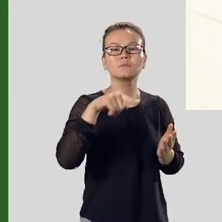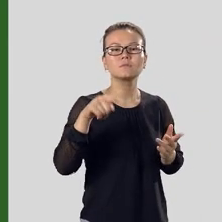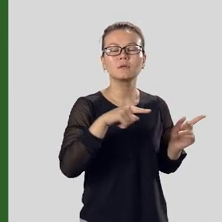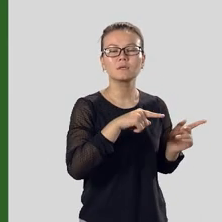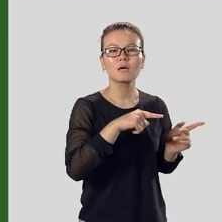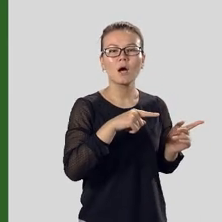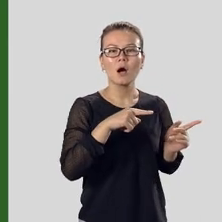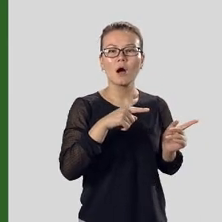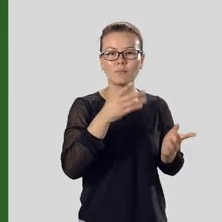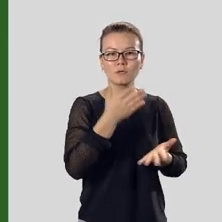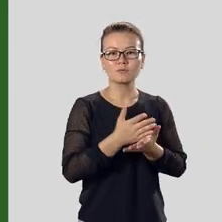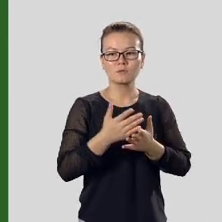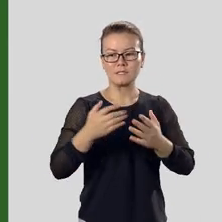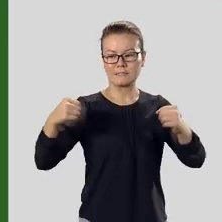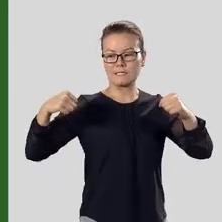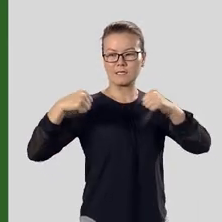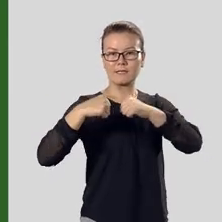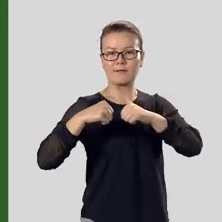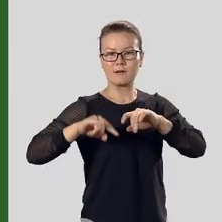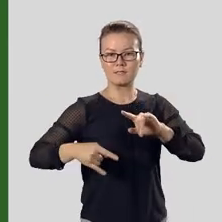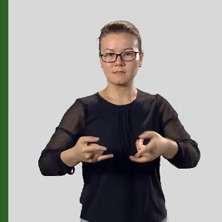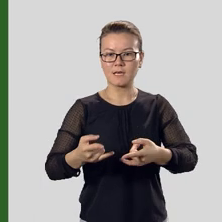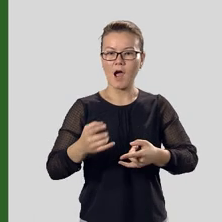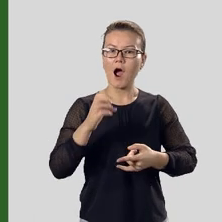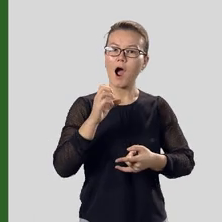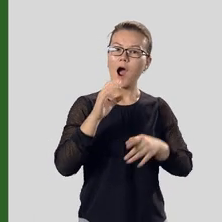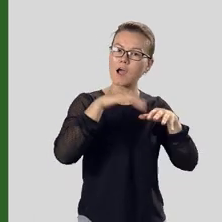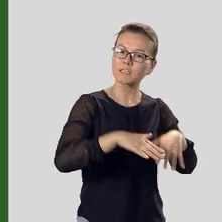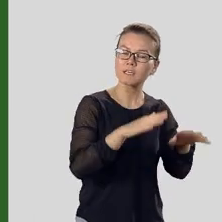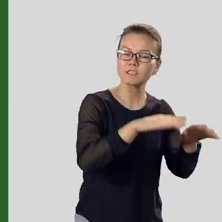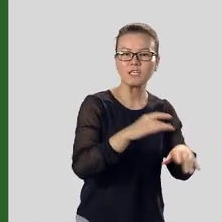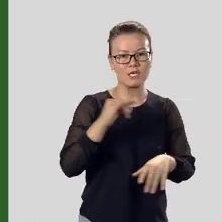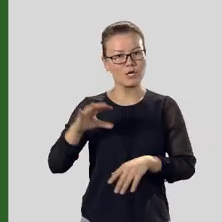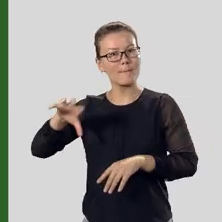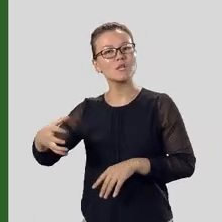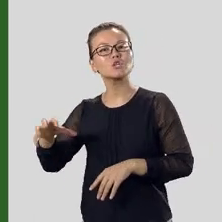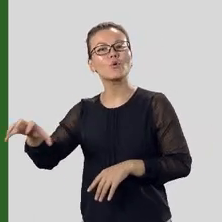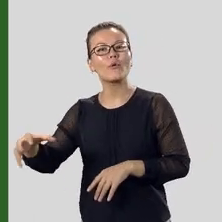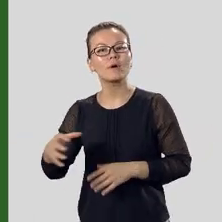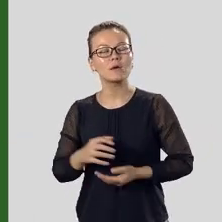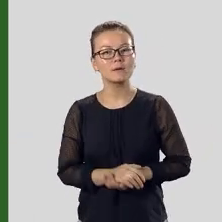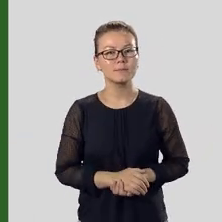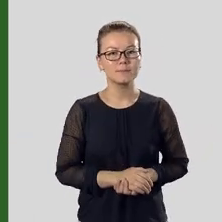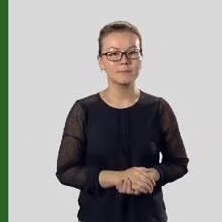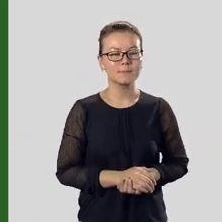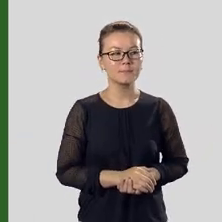происходит столкновение плит океанической и материковой?